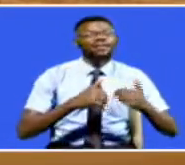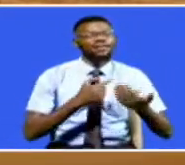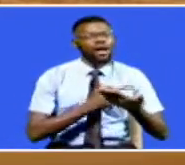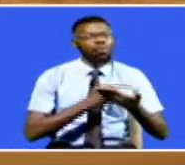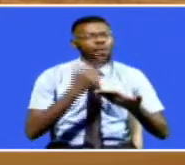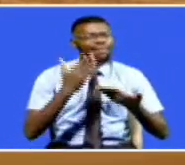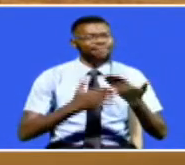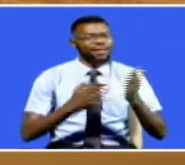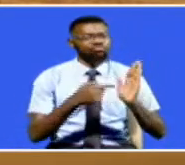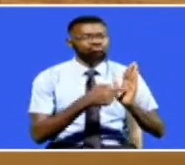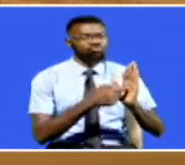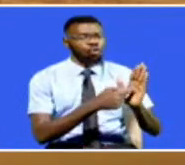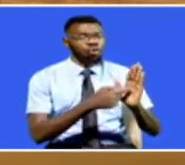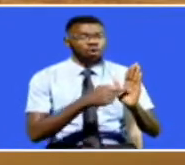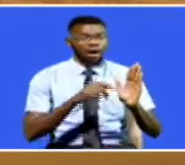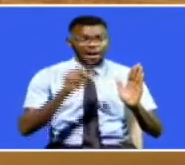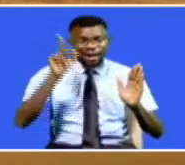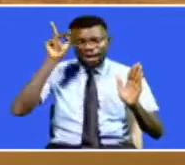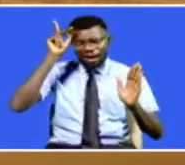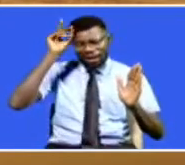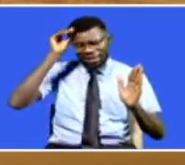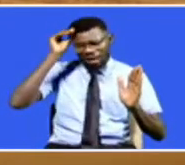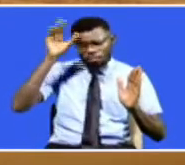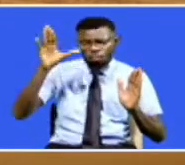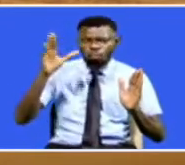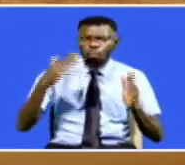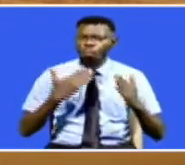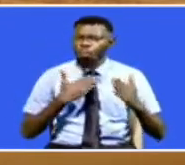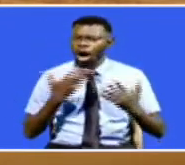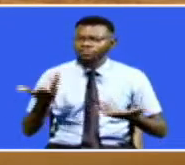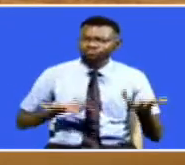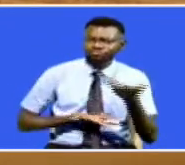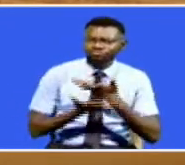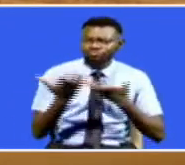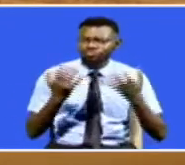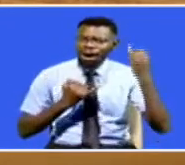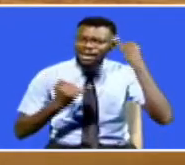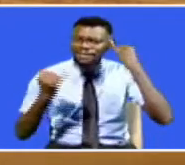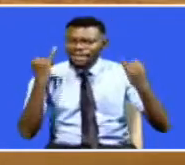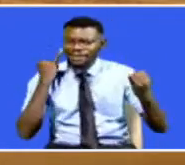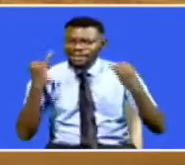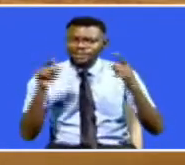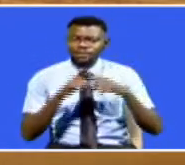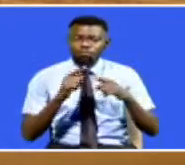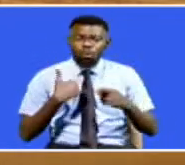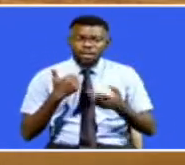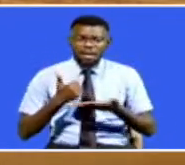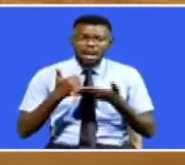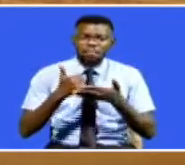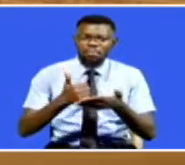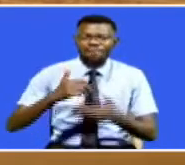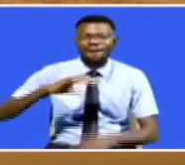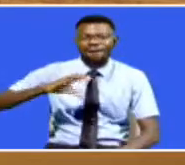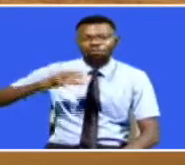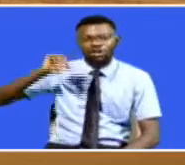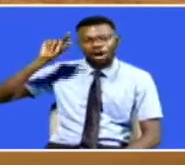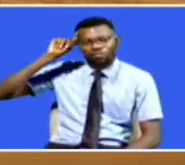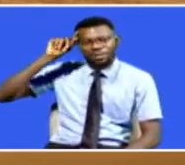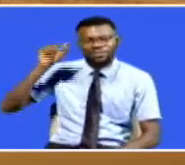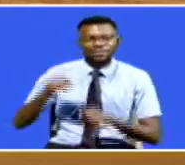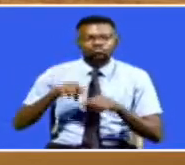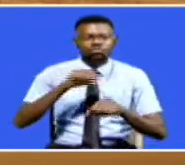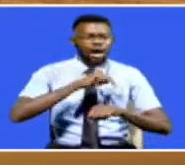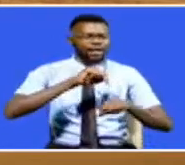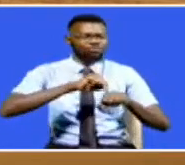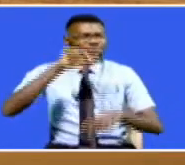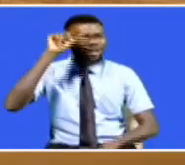litakalofanyika katika kaunti ya Kiambu ili kuleta mawazo yao pamoja na kusaidia serikali za kaunti na serikali kuu kutimiza matakwa